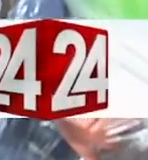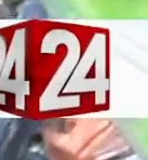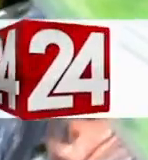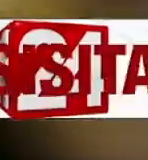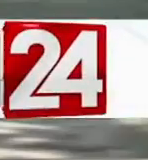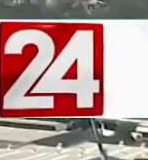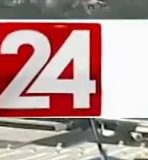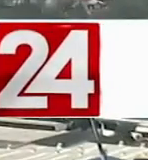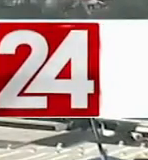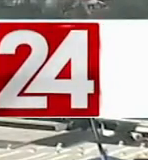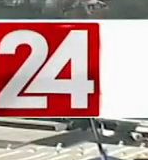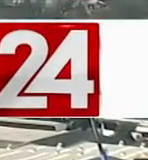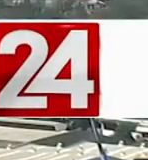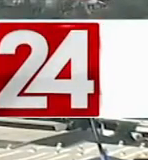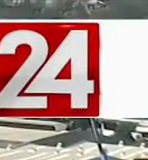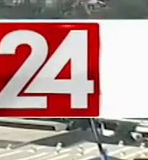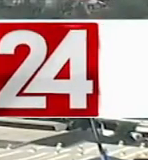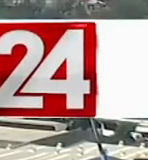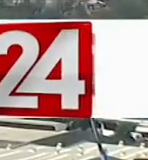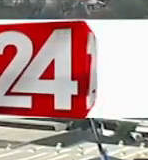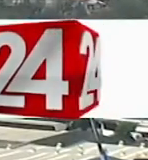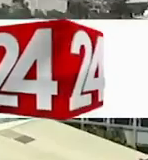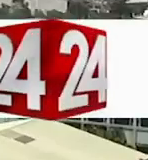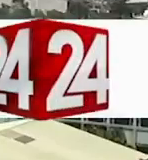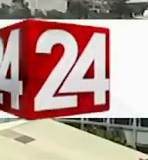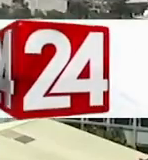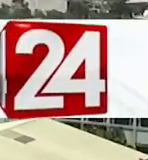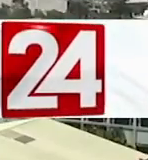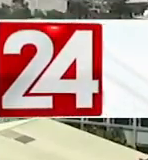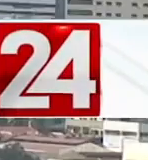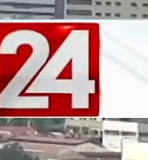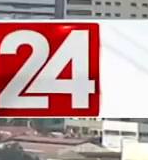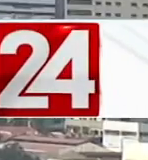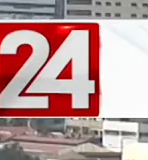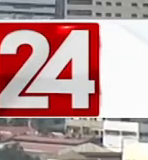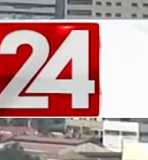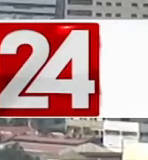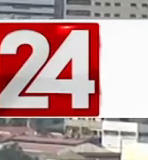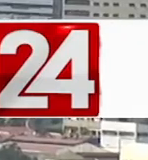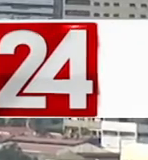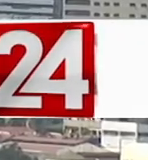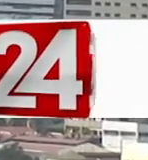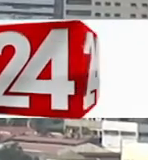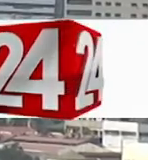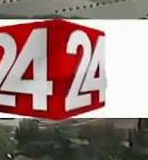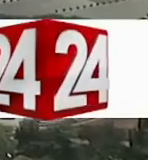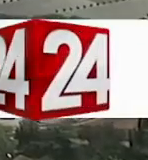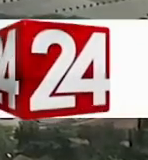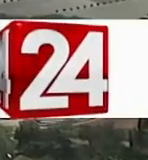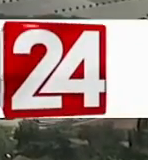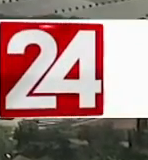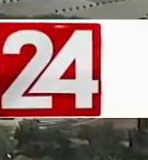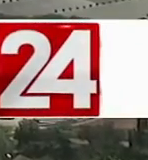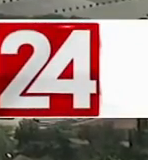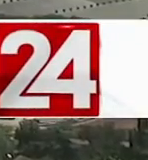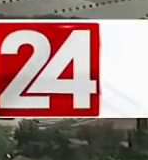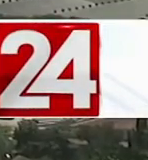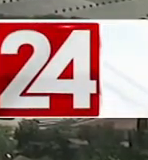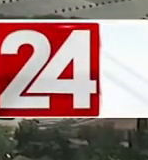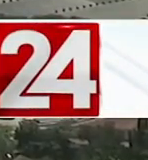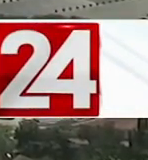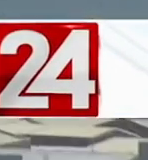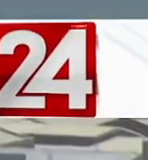pinagsisita. Mga lungsod sa lalawigan ng Cebu, magkakaiba ang implementasyon kaugnay sa optional